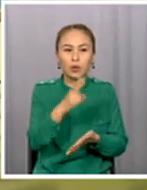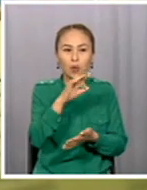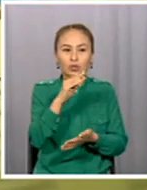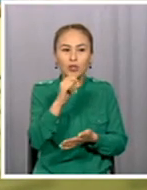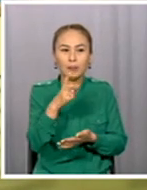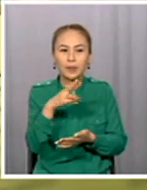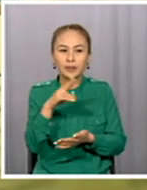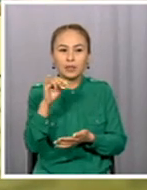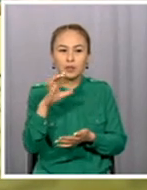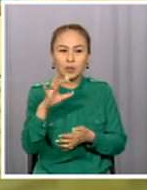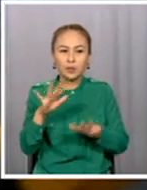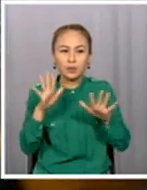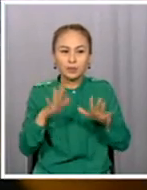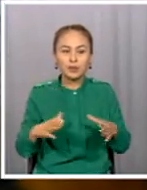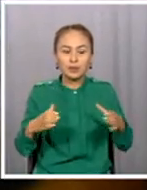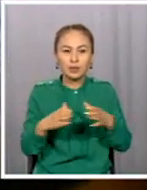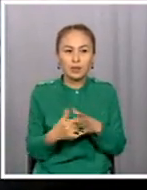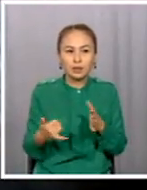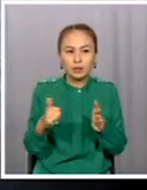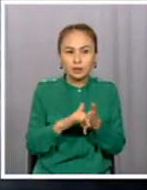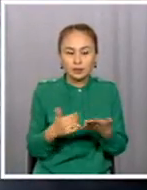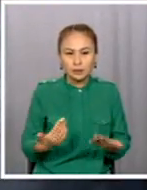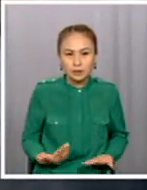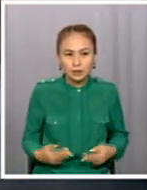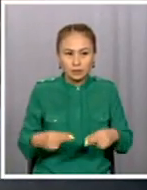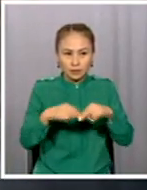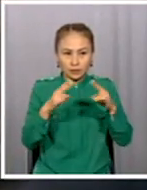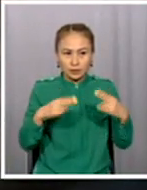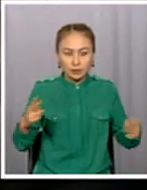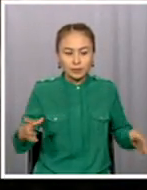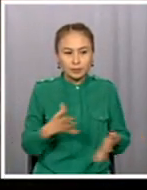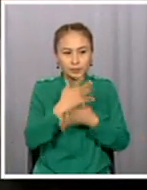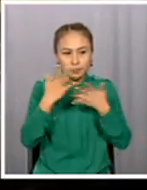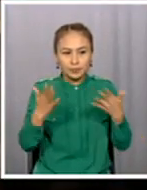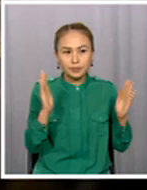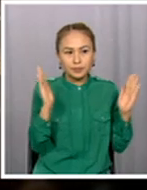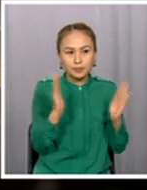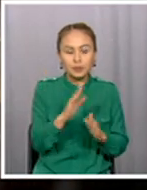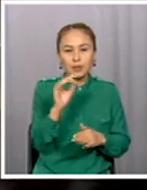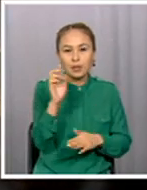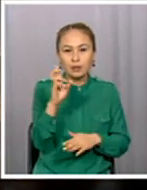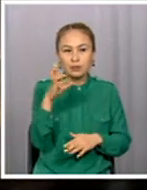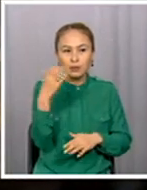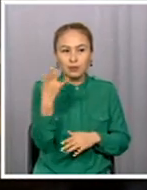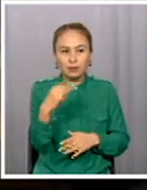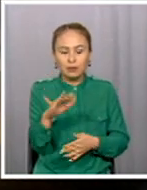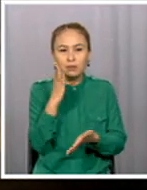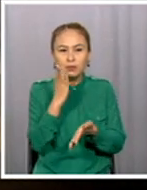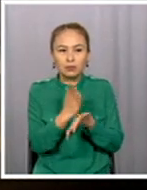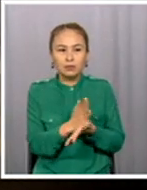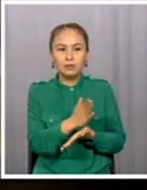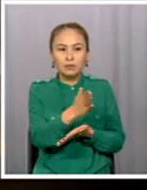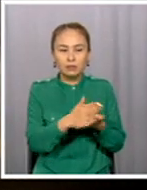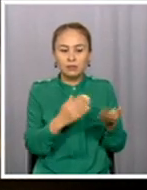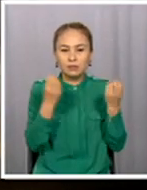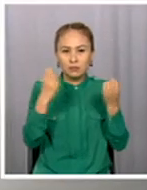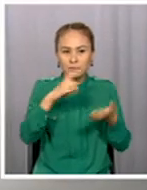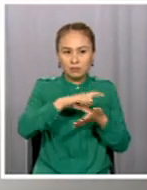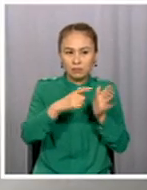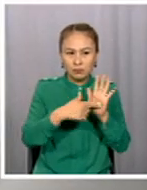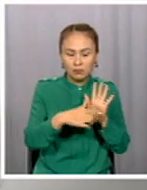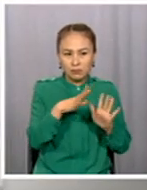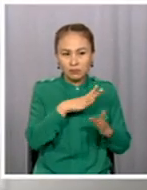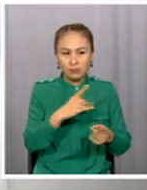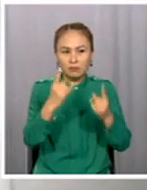Яссауи кесенесінде орналасыпты. Ғимараттың ішінде үлкен және кіші ақсарай бар. Олар салтанатты бөлмелер саналған. Онда